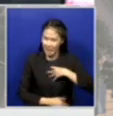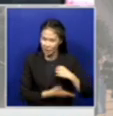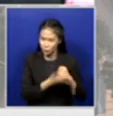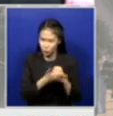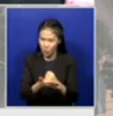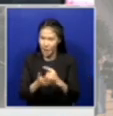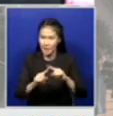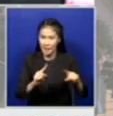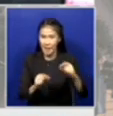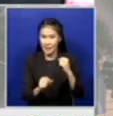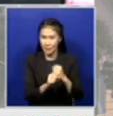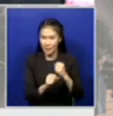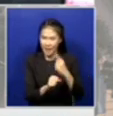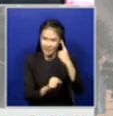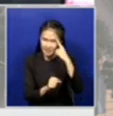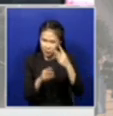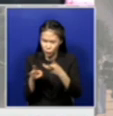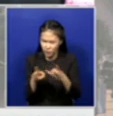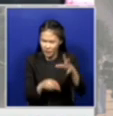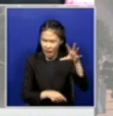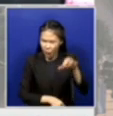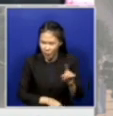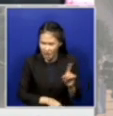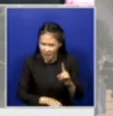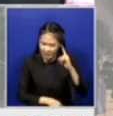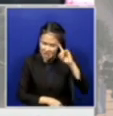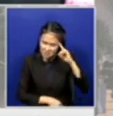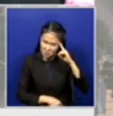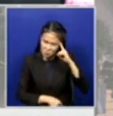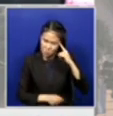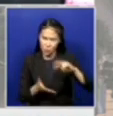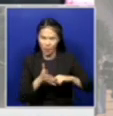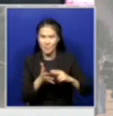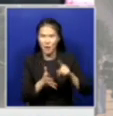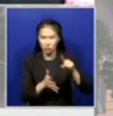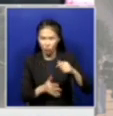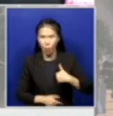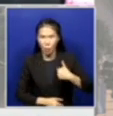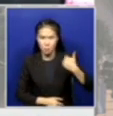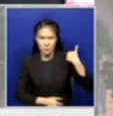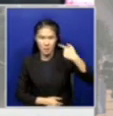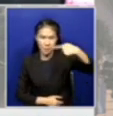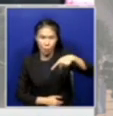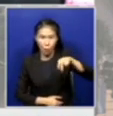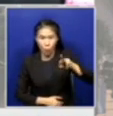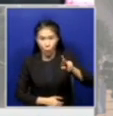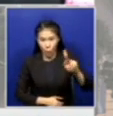การให้ได้มาซึ่งวิธีการงบประมาณตามปกติจึงจำเป็นต้องตราพระราชกำหนด